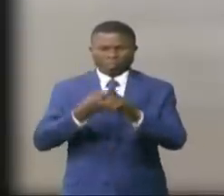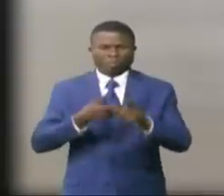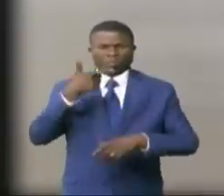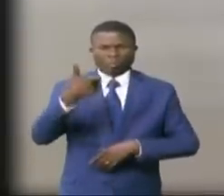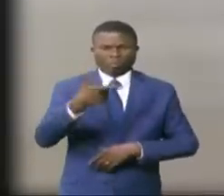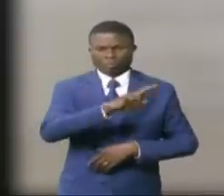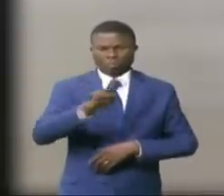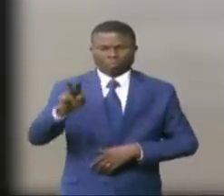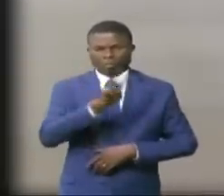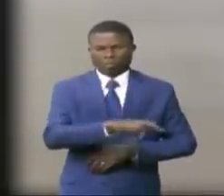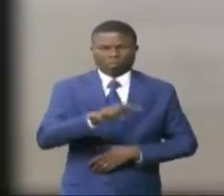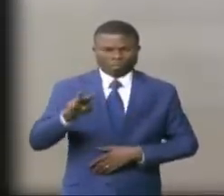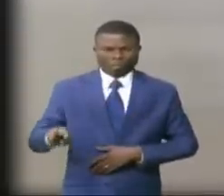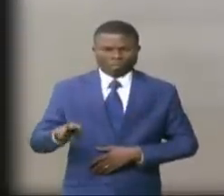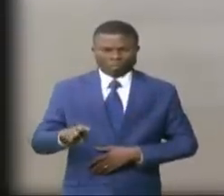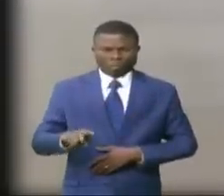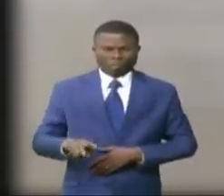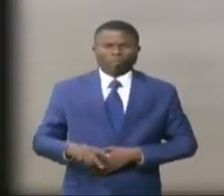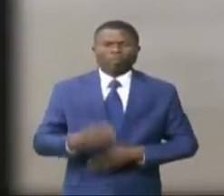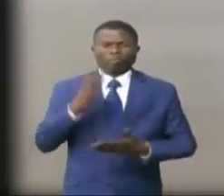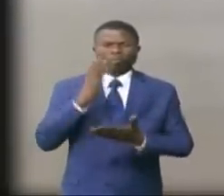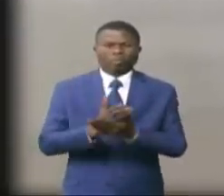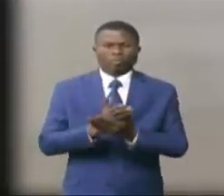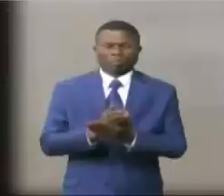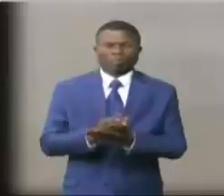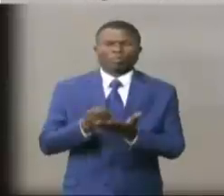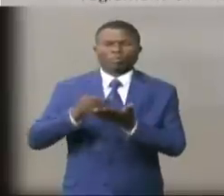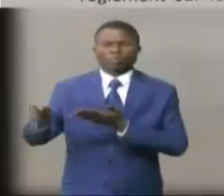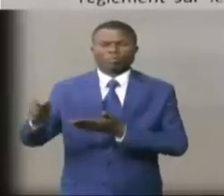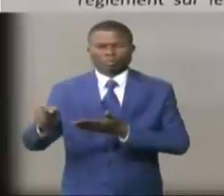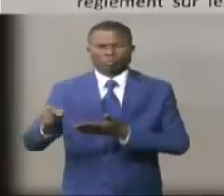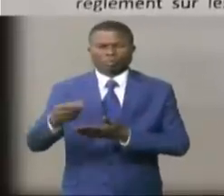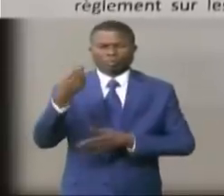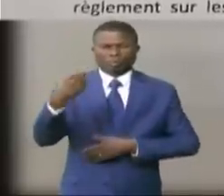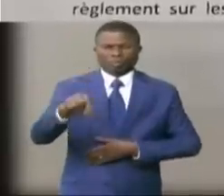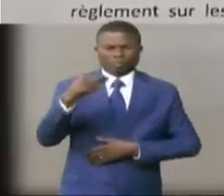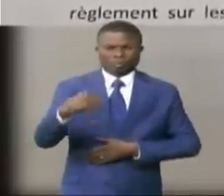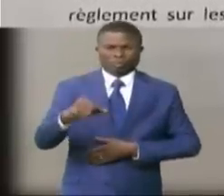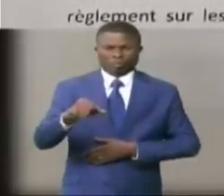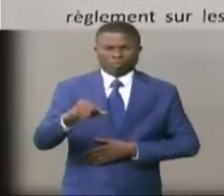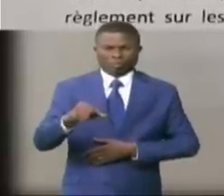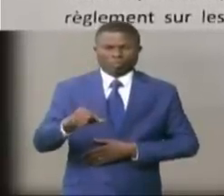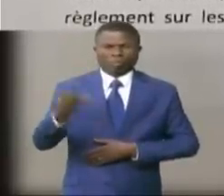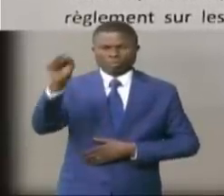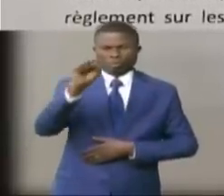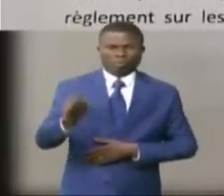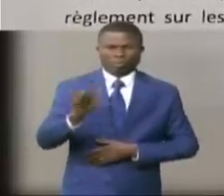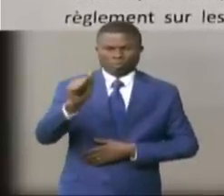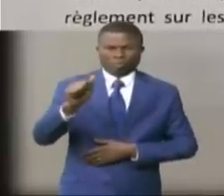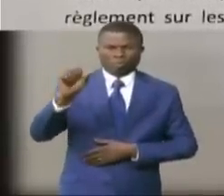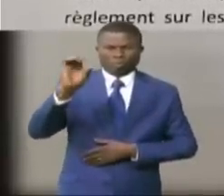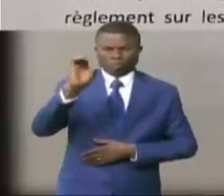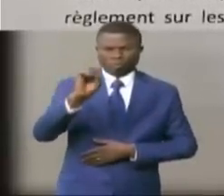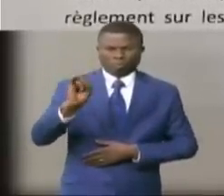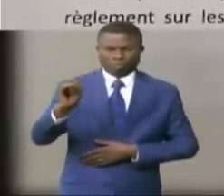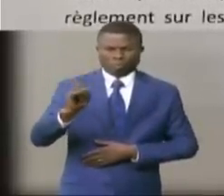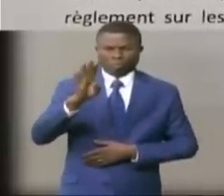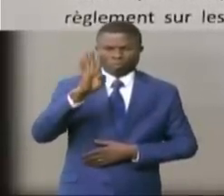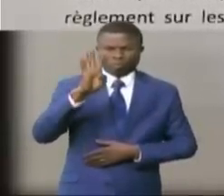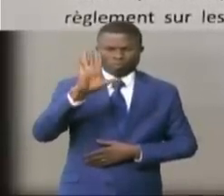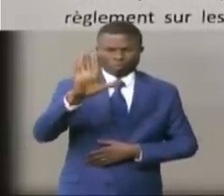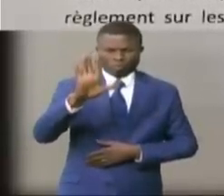février 2022, limitant le monopole d'achat des pierres précieuses à la SACIM seulement à 5